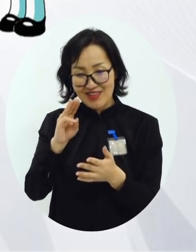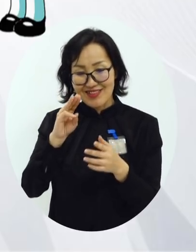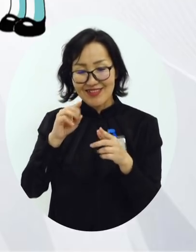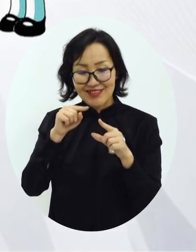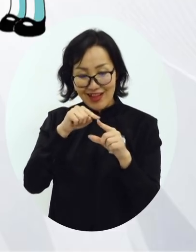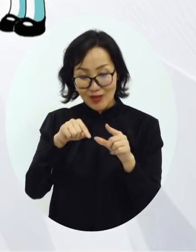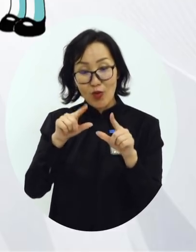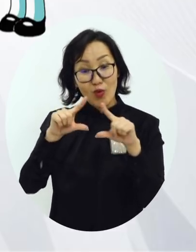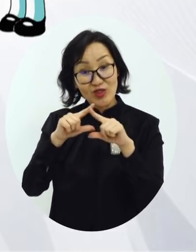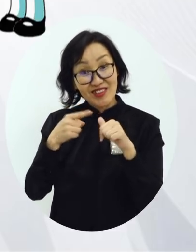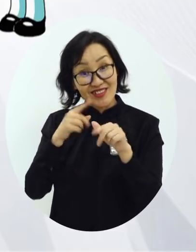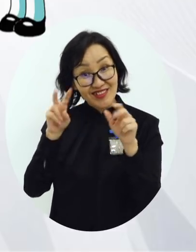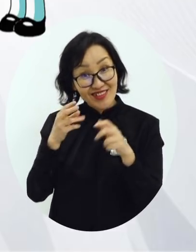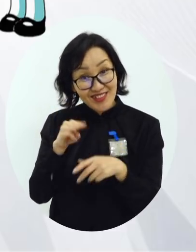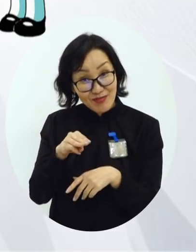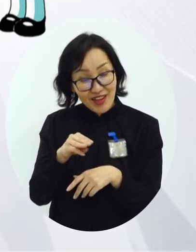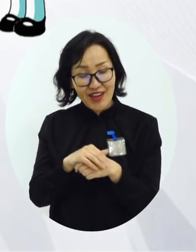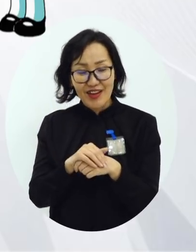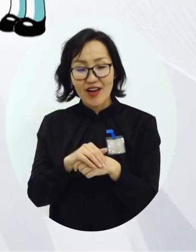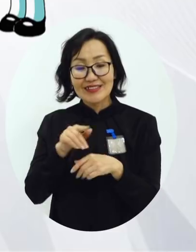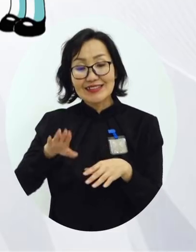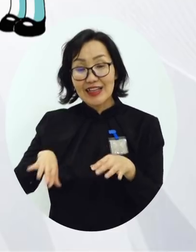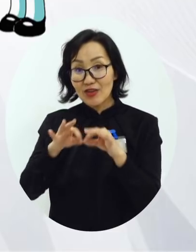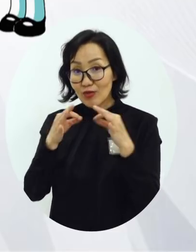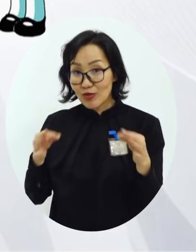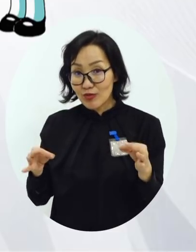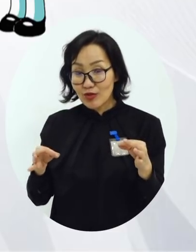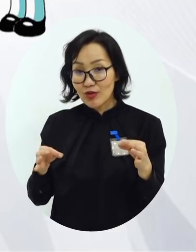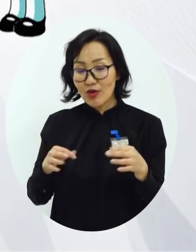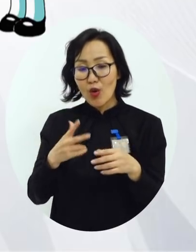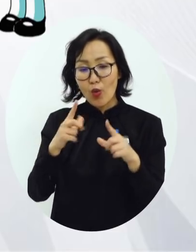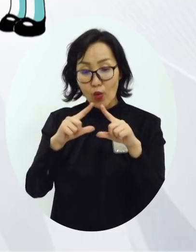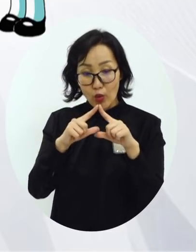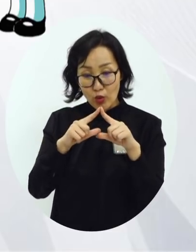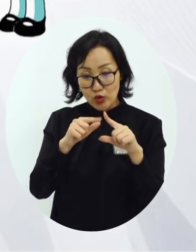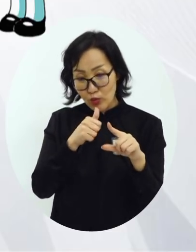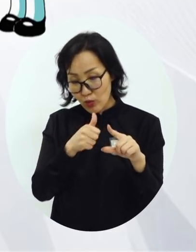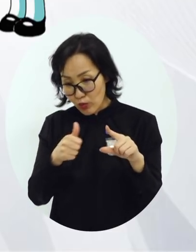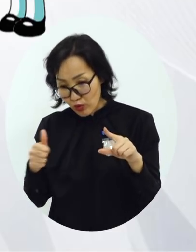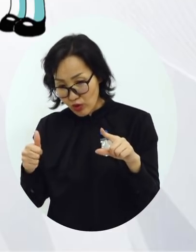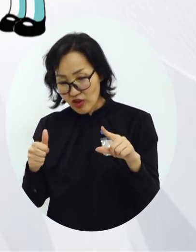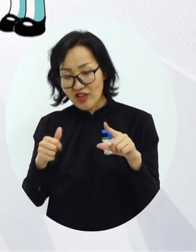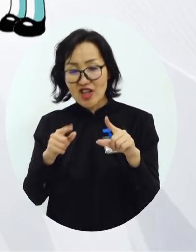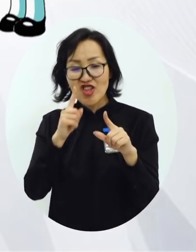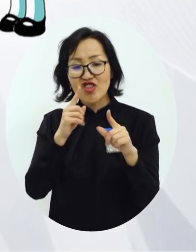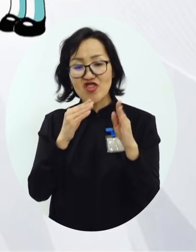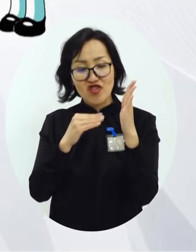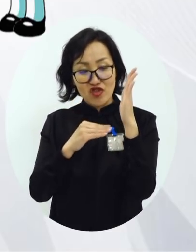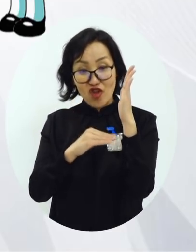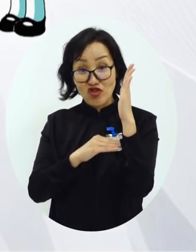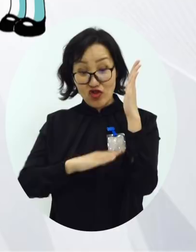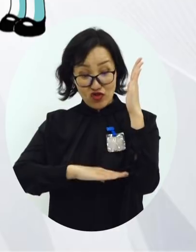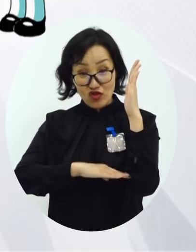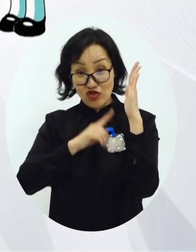талд гурвалжин гэсэн. За дараагийн өгүүлбэр. Гурвалжин бүр тэгш өнцгөөс нэг их